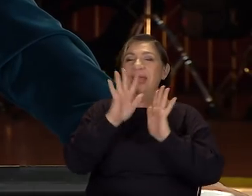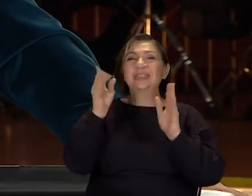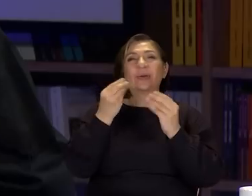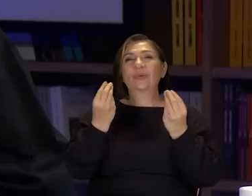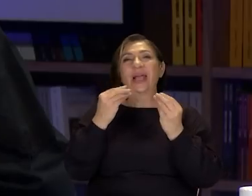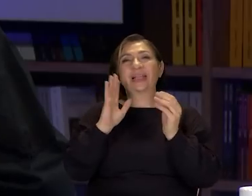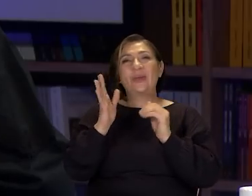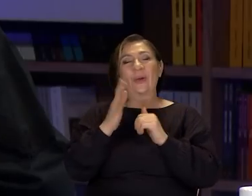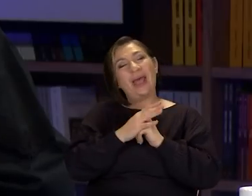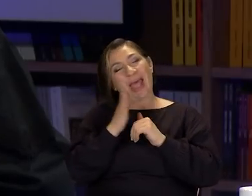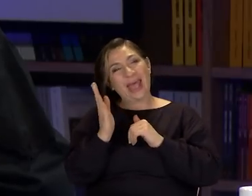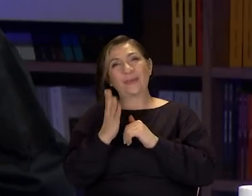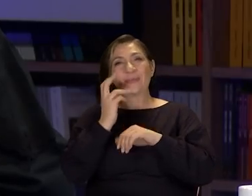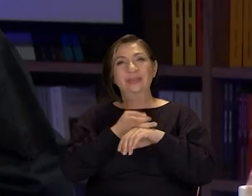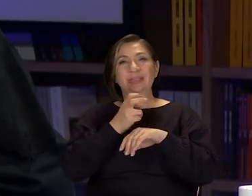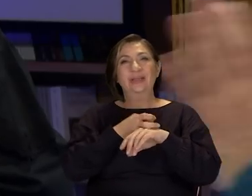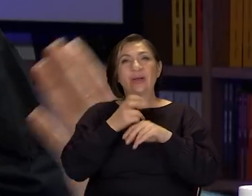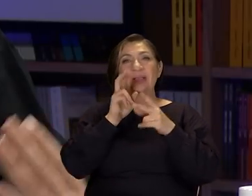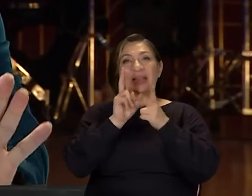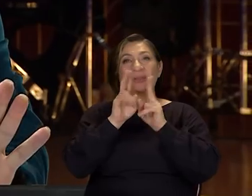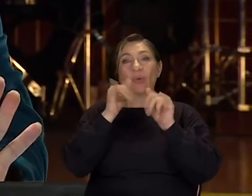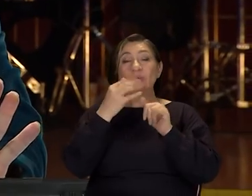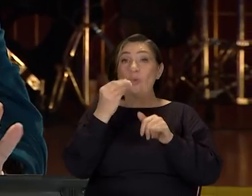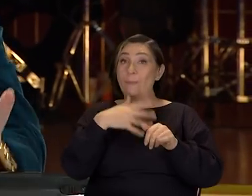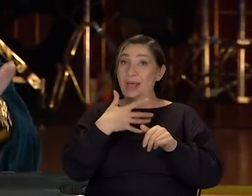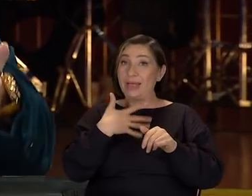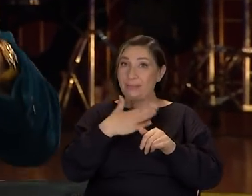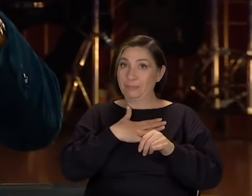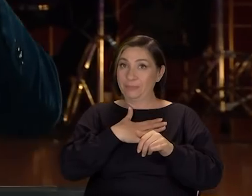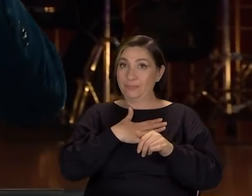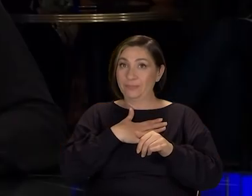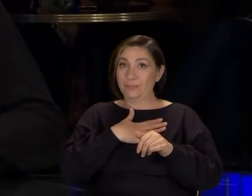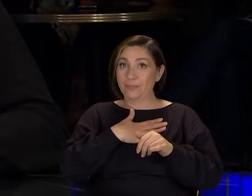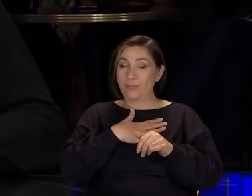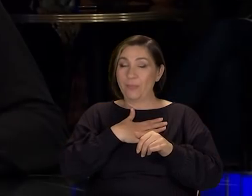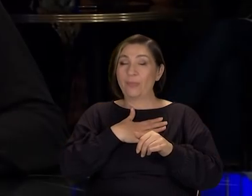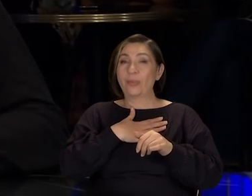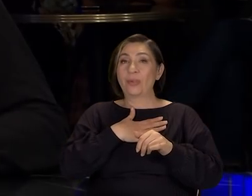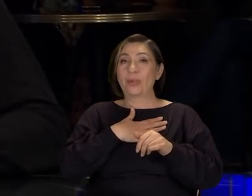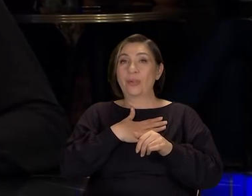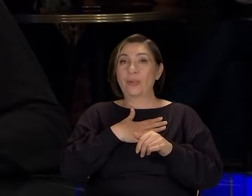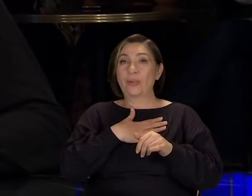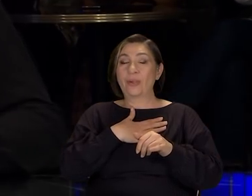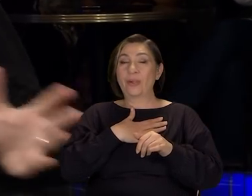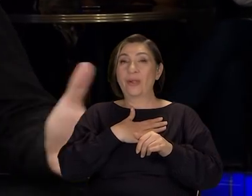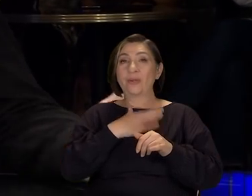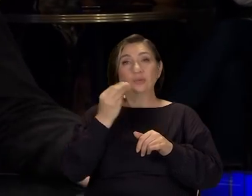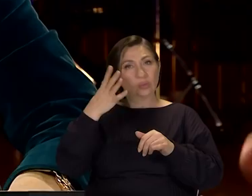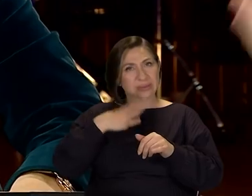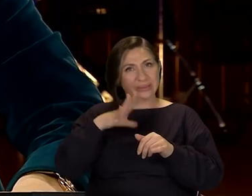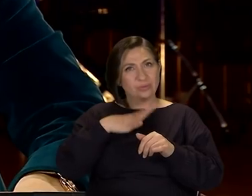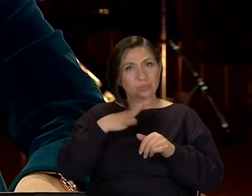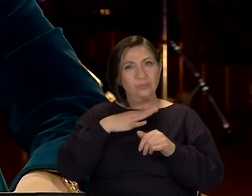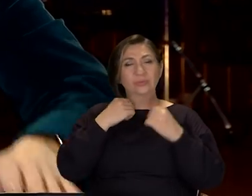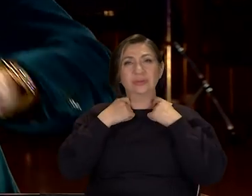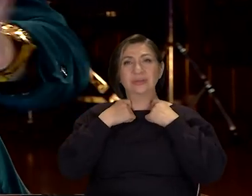yolunda. Hadi bakalım yok. Maaş. Şimdi oyunu çok merak ettim. Vallahi gelseniz hemen, ne evet. Mutlu oluruz. Çok da istiyorum ama gelmeyi. Ama bir